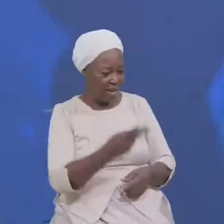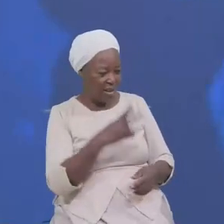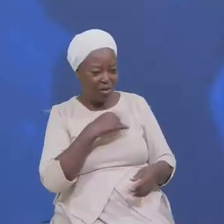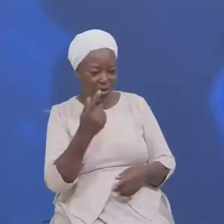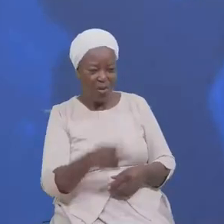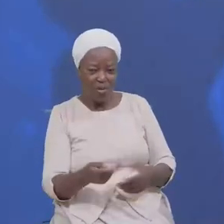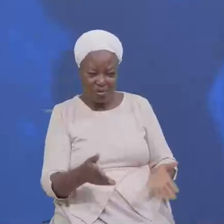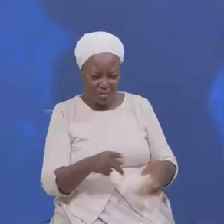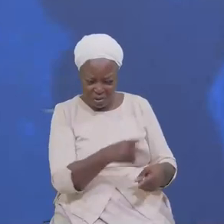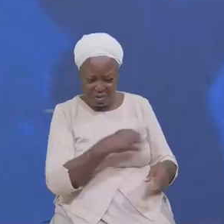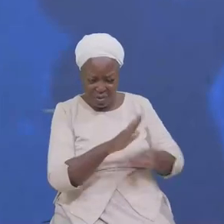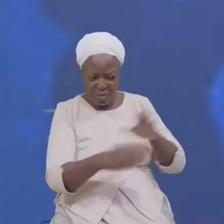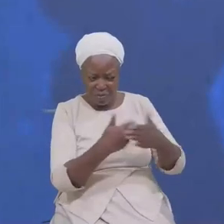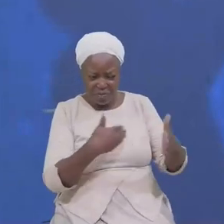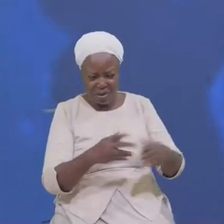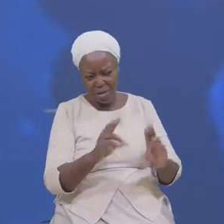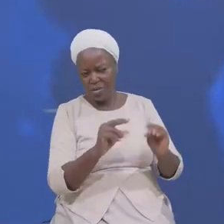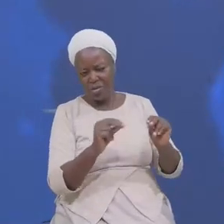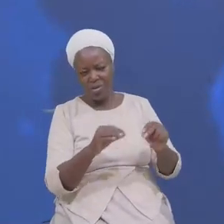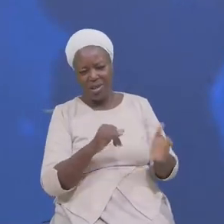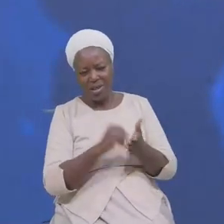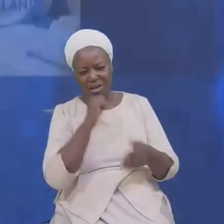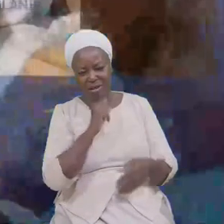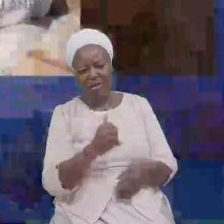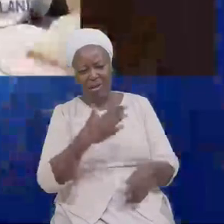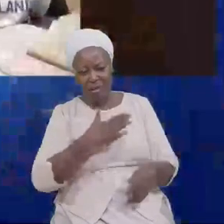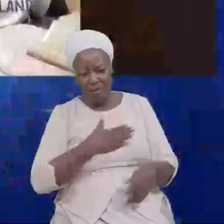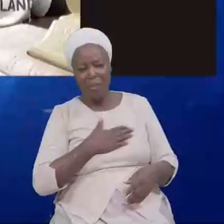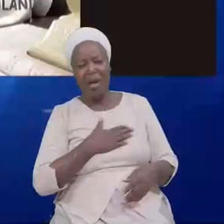pieds, toi, ah, ce n'est plus pour moi.